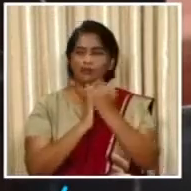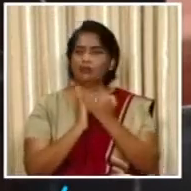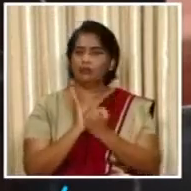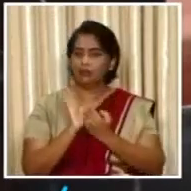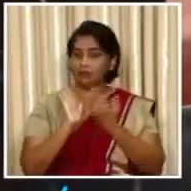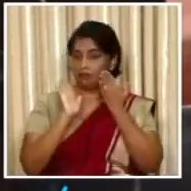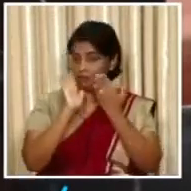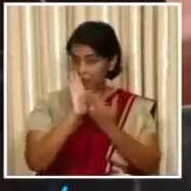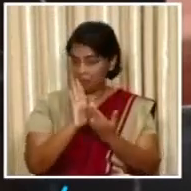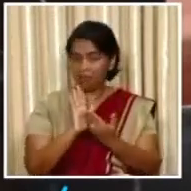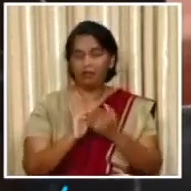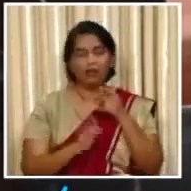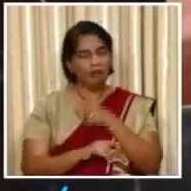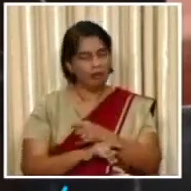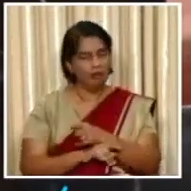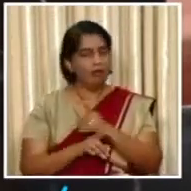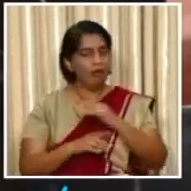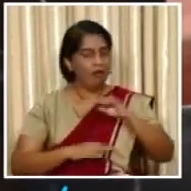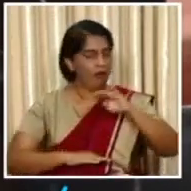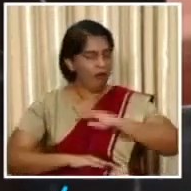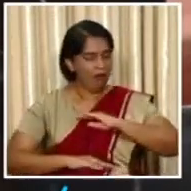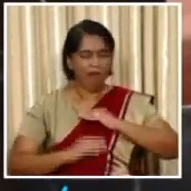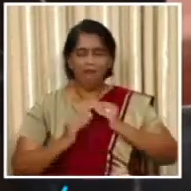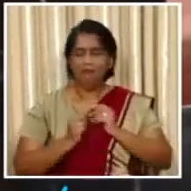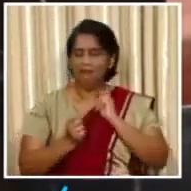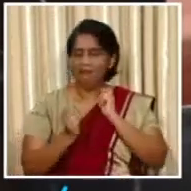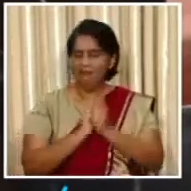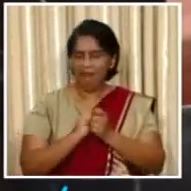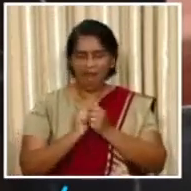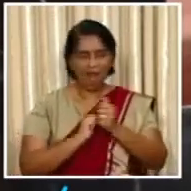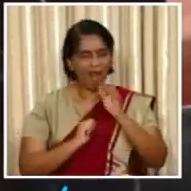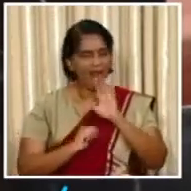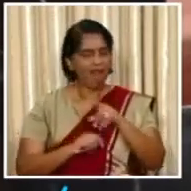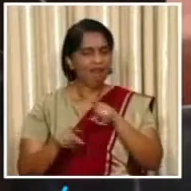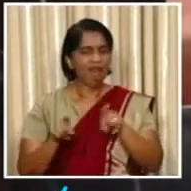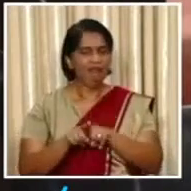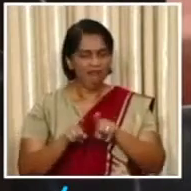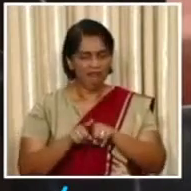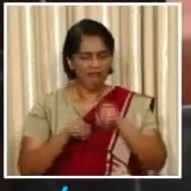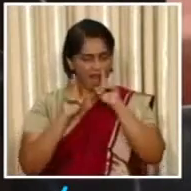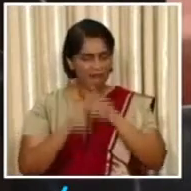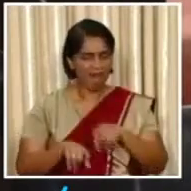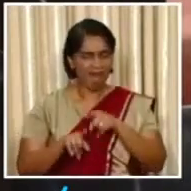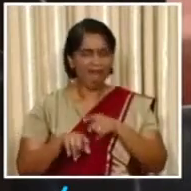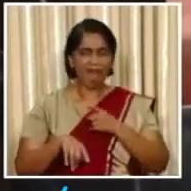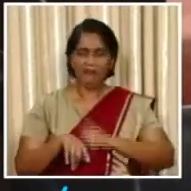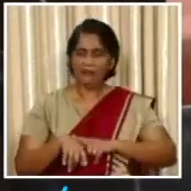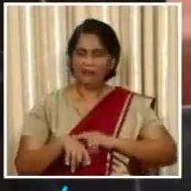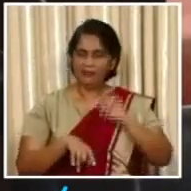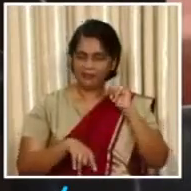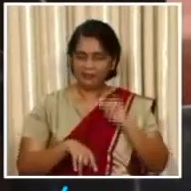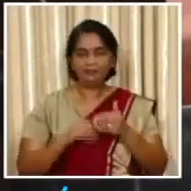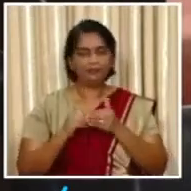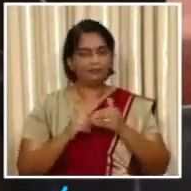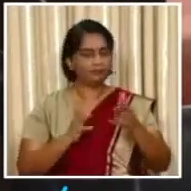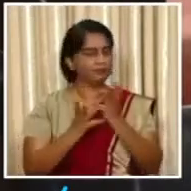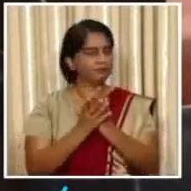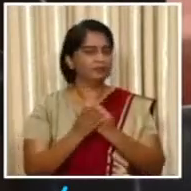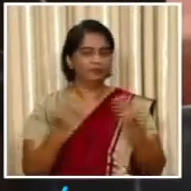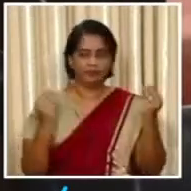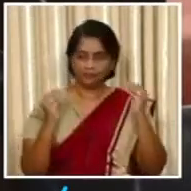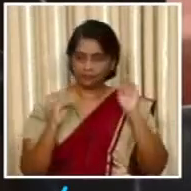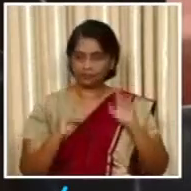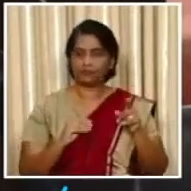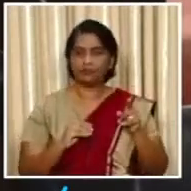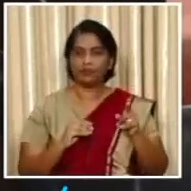நிறைவேற்றும் எண்ணத்துடன் செயற்பட்டால் இப்படியான துரதிர்ஷ்டமான வேலைகளிலிருந்து தங்களை விடுவித்துக்